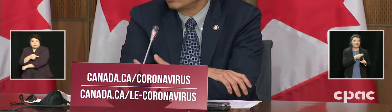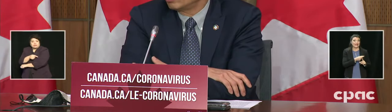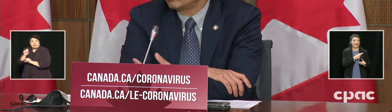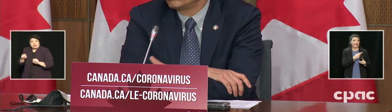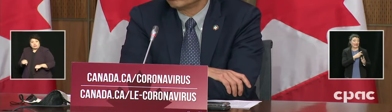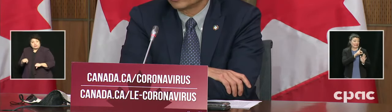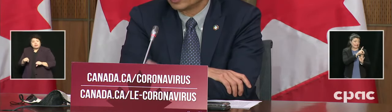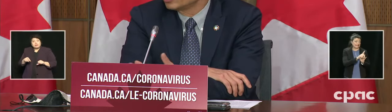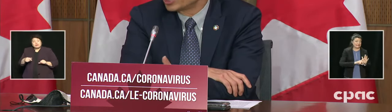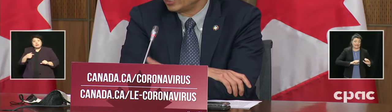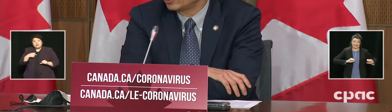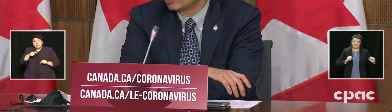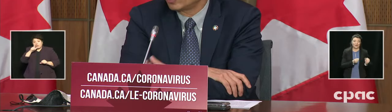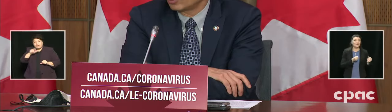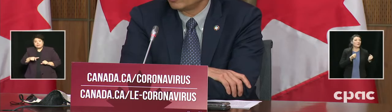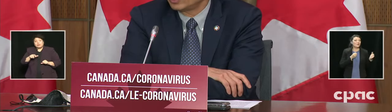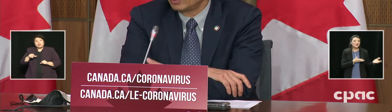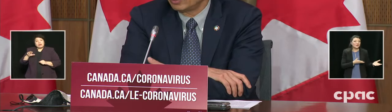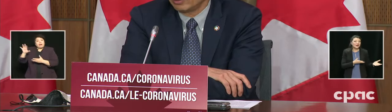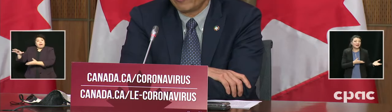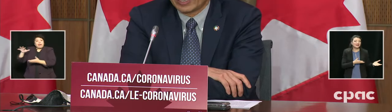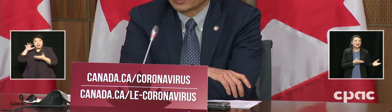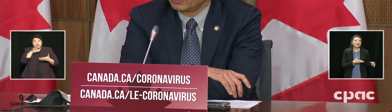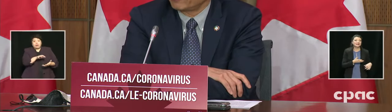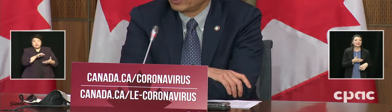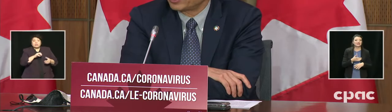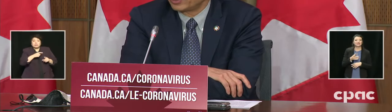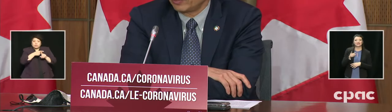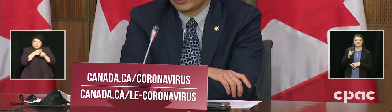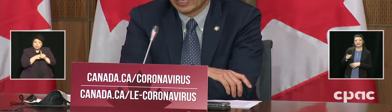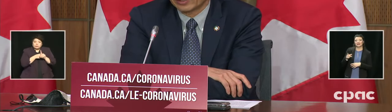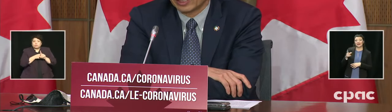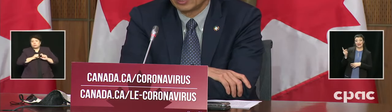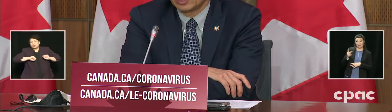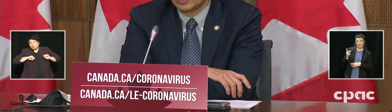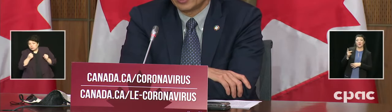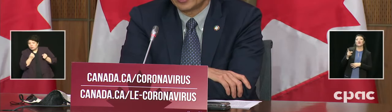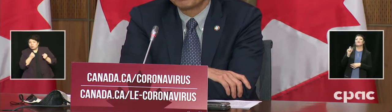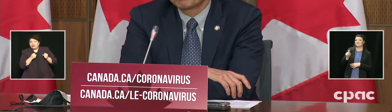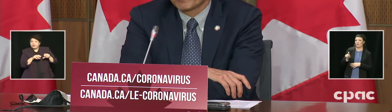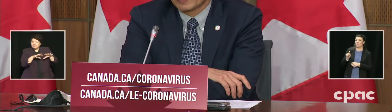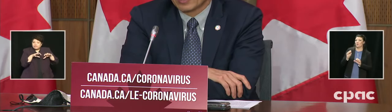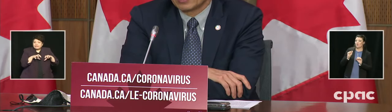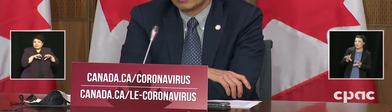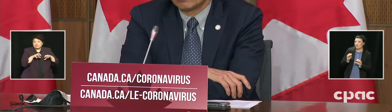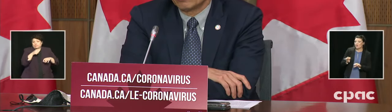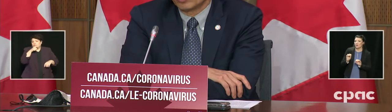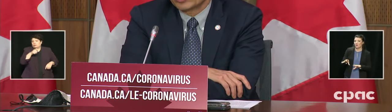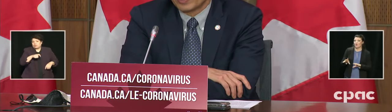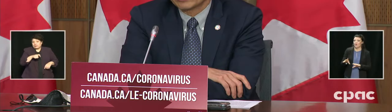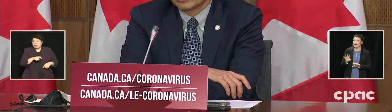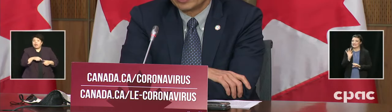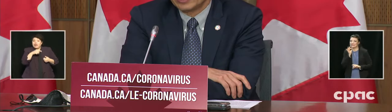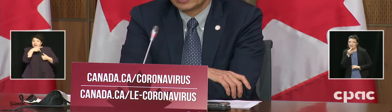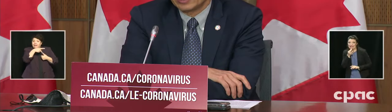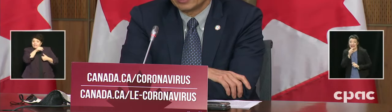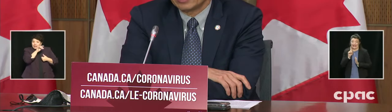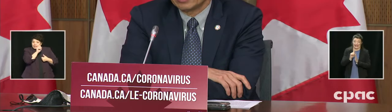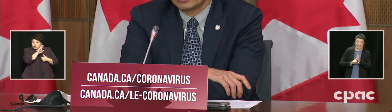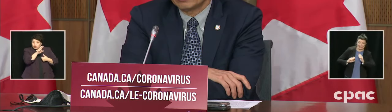froid, gelé comme le vaccin de Pfizer et Moderna. Moi, je pense